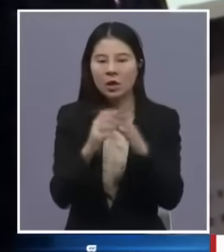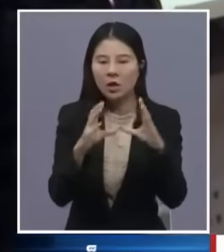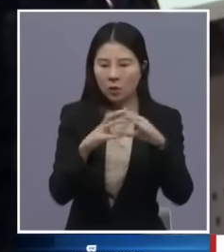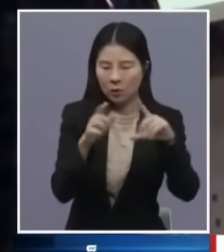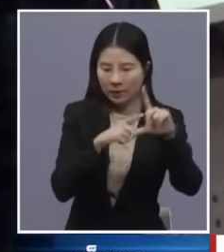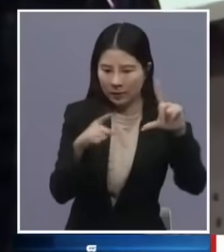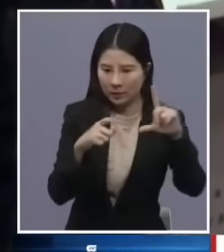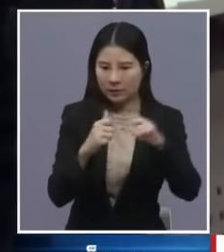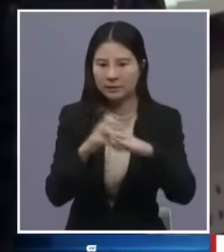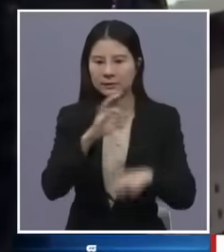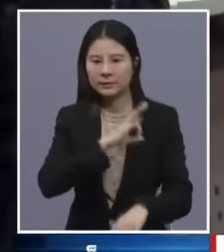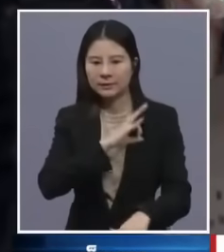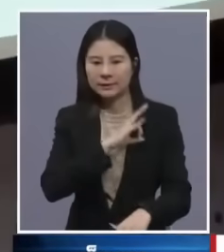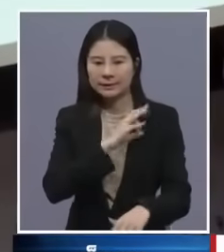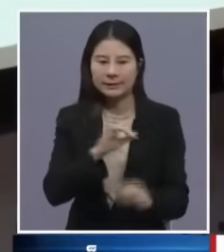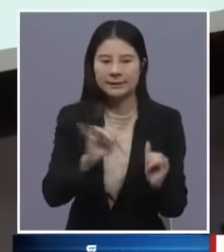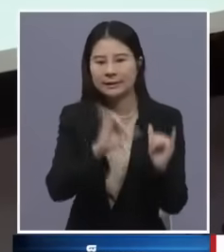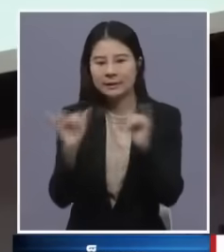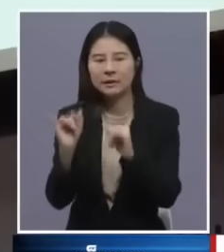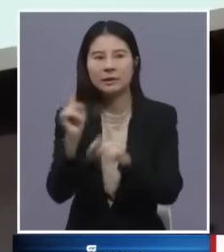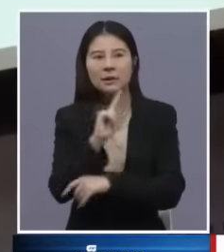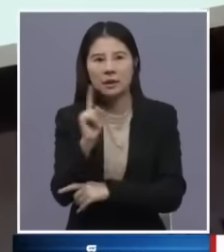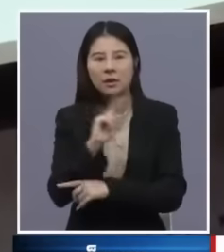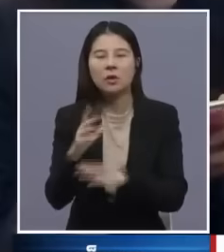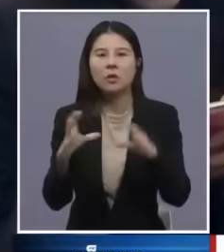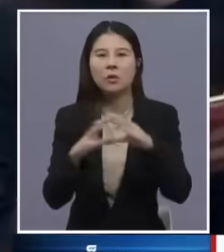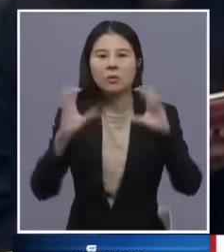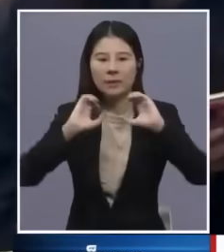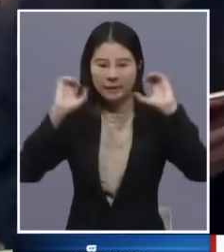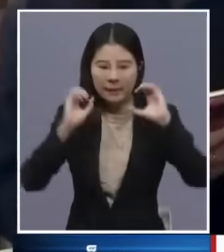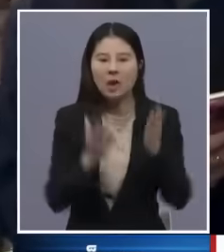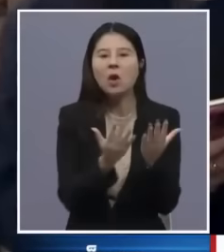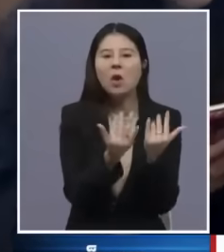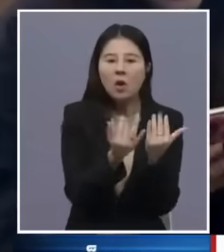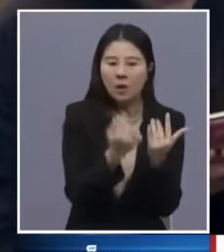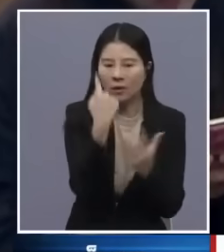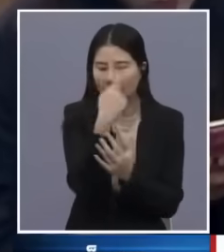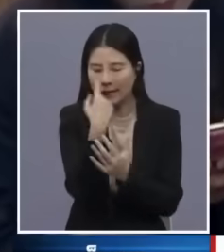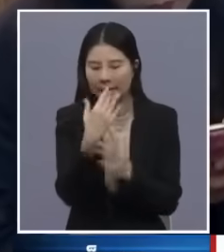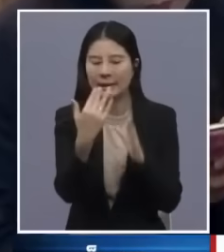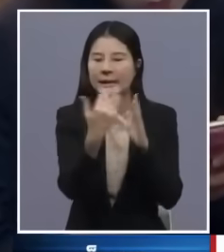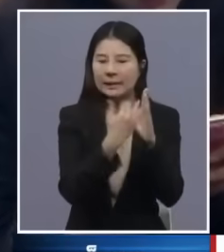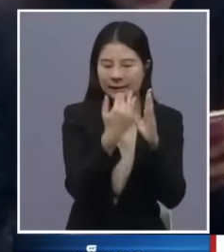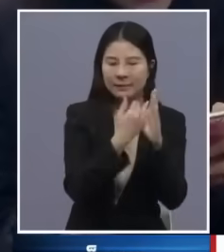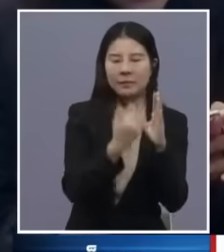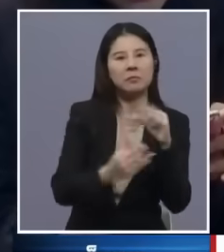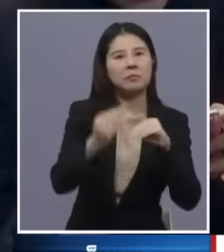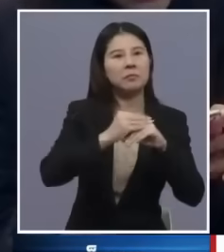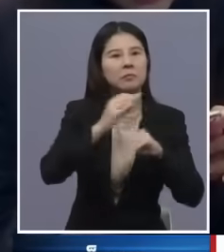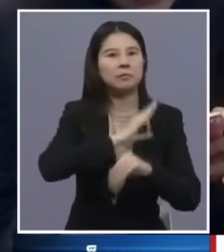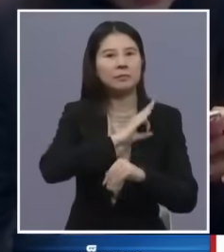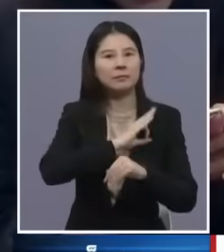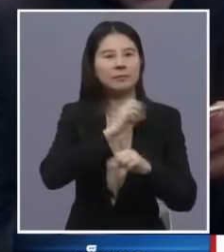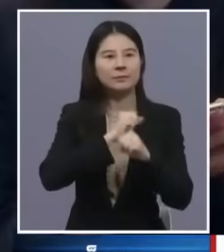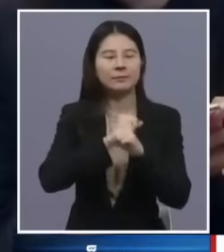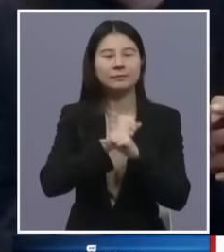โดยใช้เครือข่ายพรรคเล็กที่สนับสนุนรัฐบาลเปิดประตูรอรับถ้าเกิดว่ามีการยุบพรรคก้าวไกลจริงแล้วก็คาดการณ์กันว่